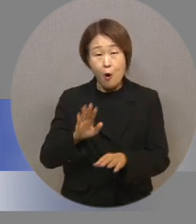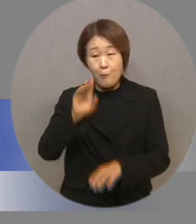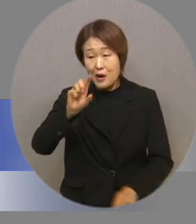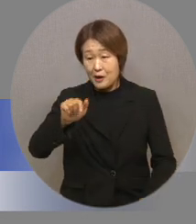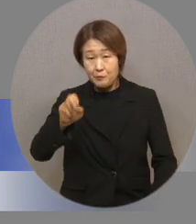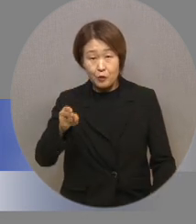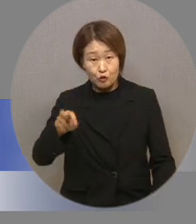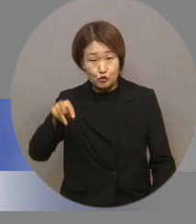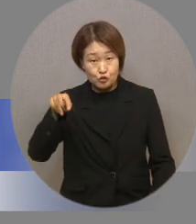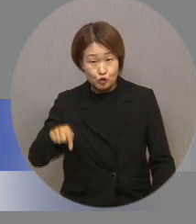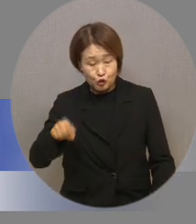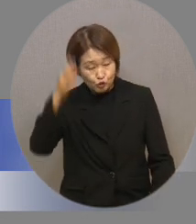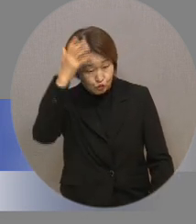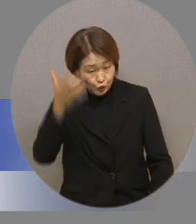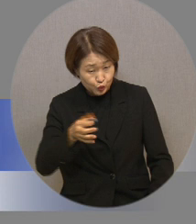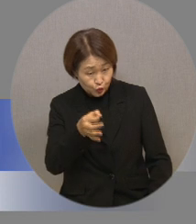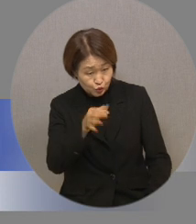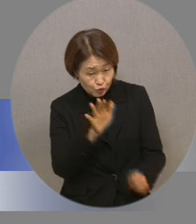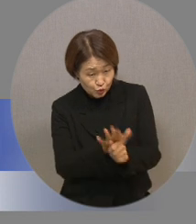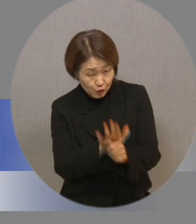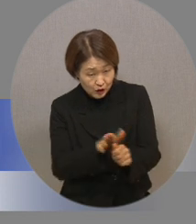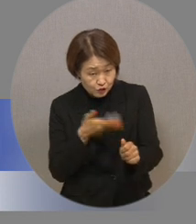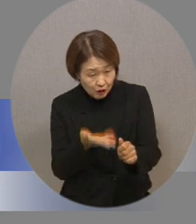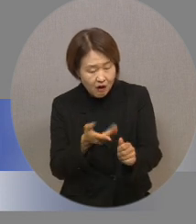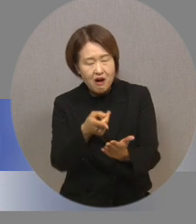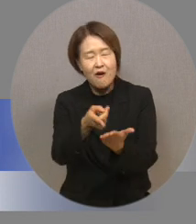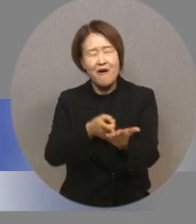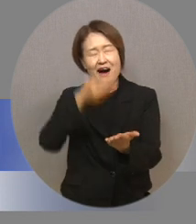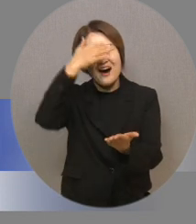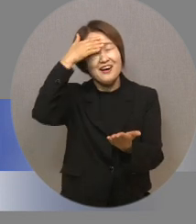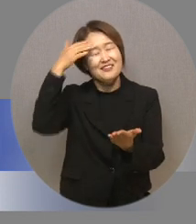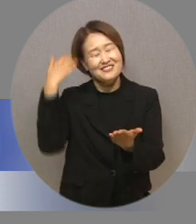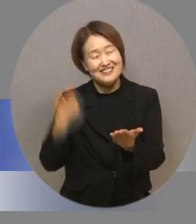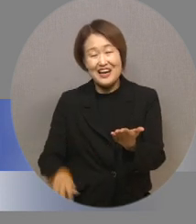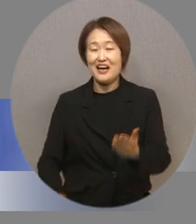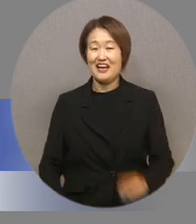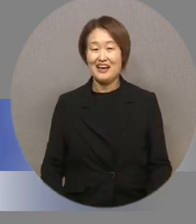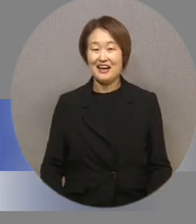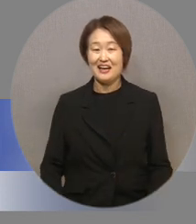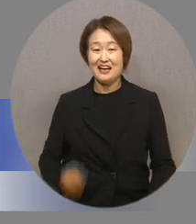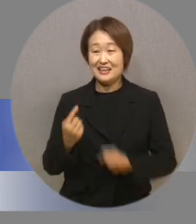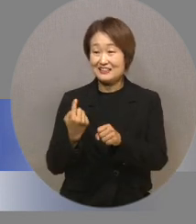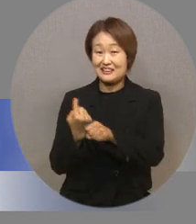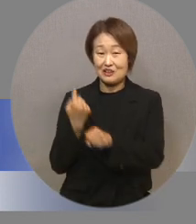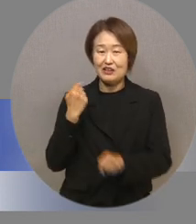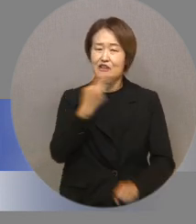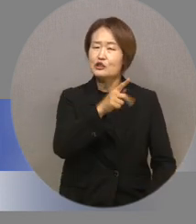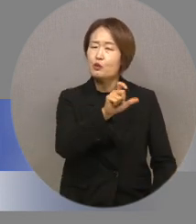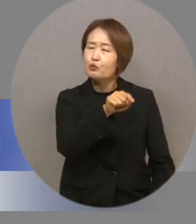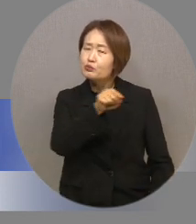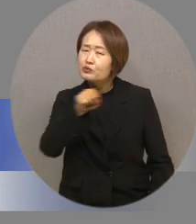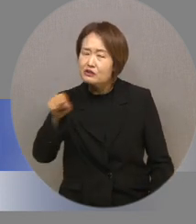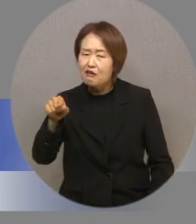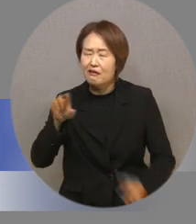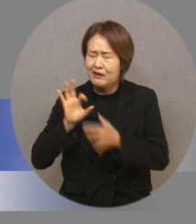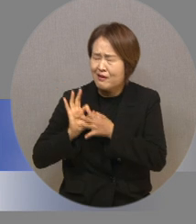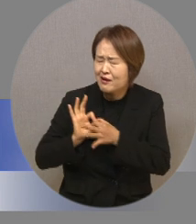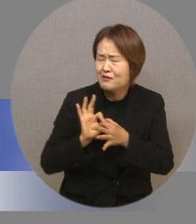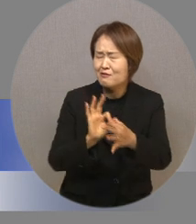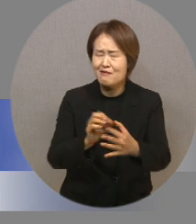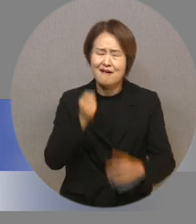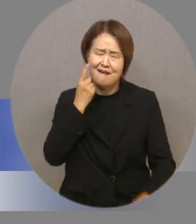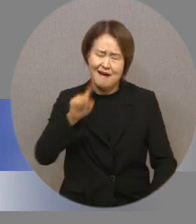후원으로 무사히 수술을 받았다고 말했습니다. 박명수 씨는 지난 2015년부터 청각장애인 지원을 위해